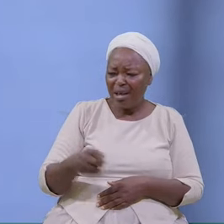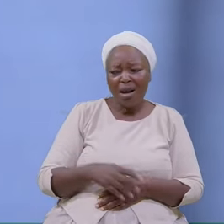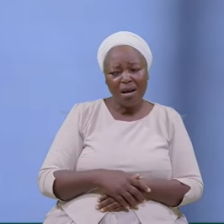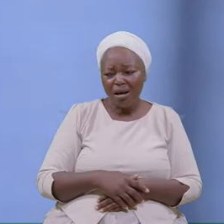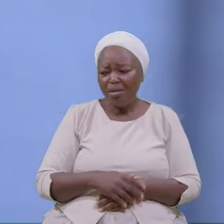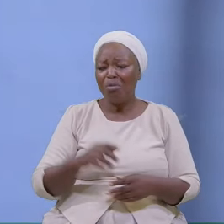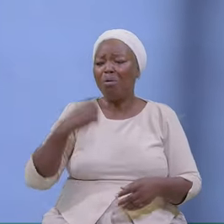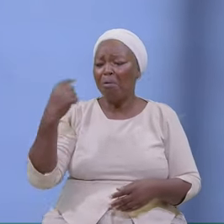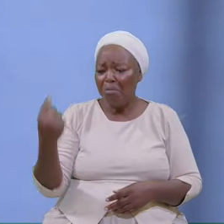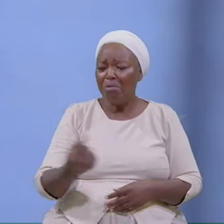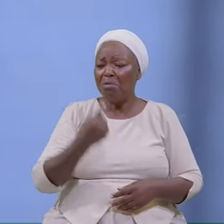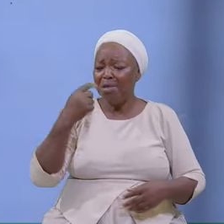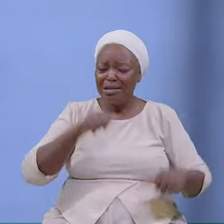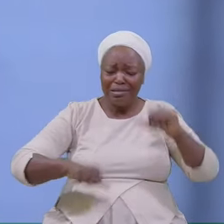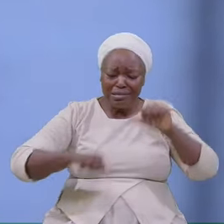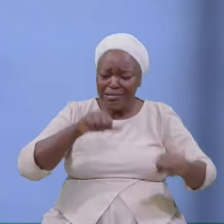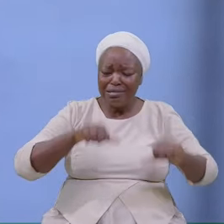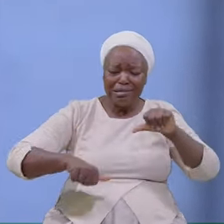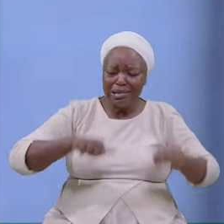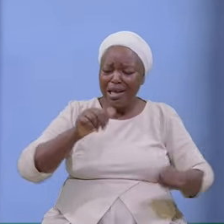Et que lui là c'est un doute perpétuel.